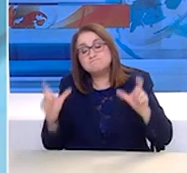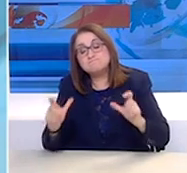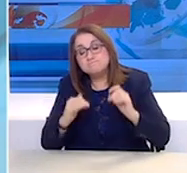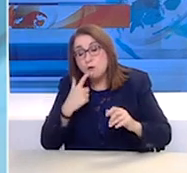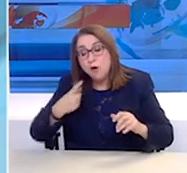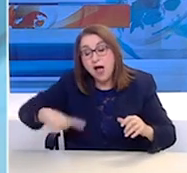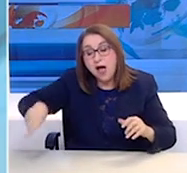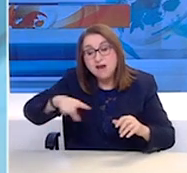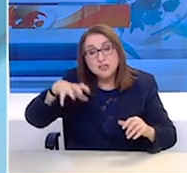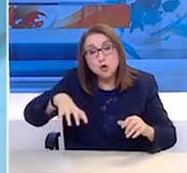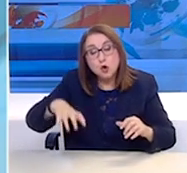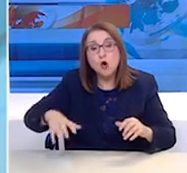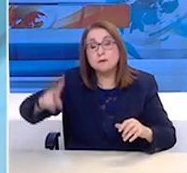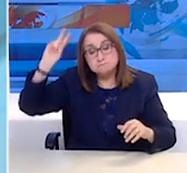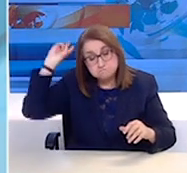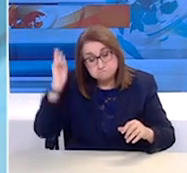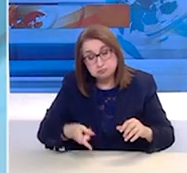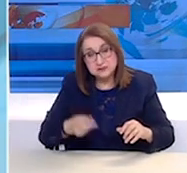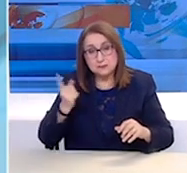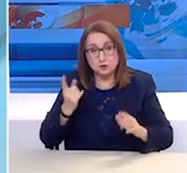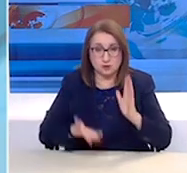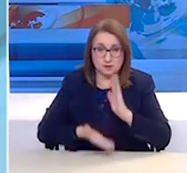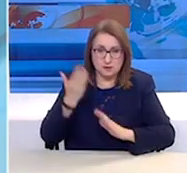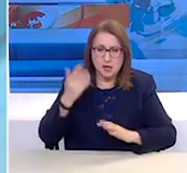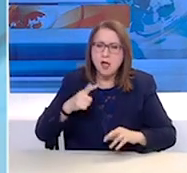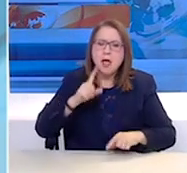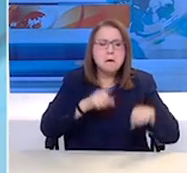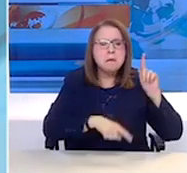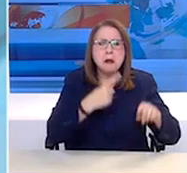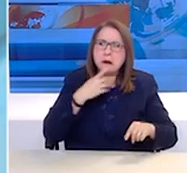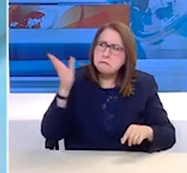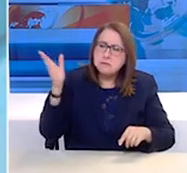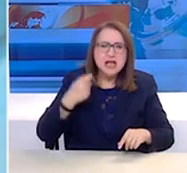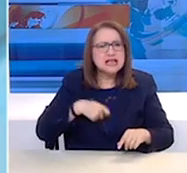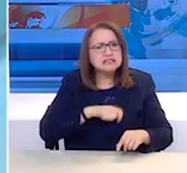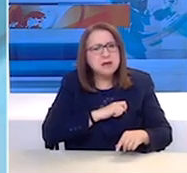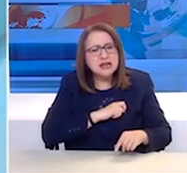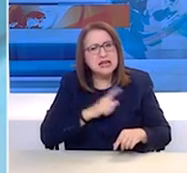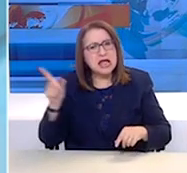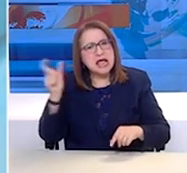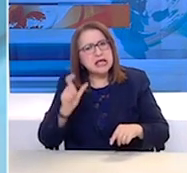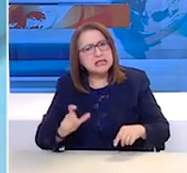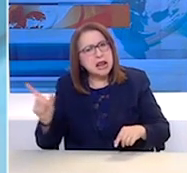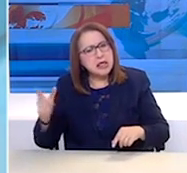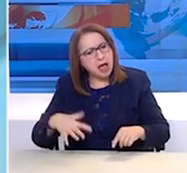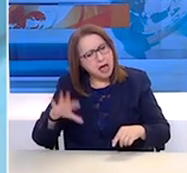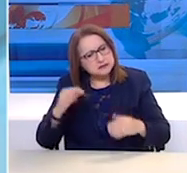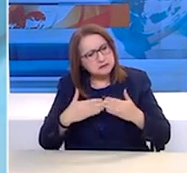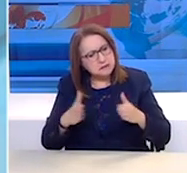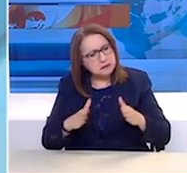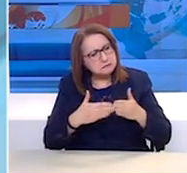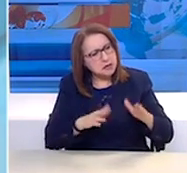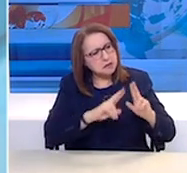Αναρωτιόνται κάποιοι γιατί κάποιες χώρες όπως η Ιταλία, η Ισπανία που έχουν χτυπηθεί πιο πολύ ανοίγουν σταδιακά και εμείς πάμε πιο αργά. Δεν